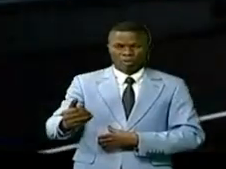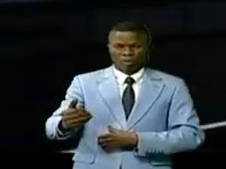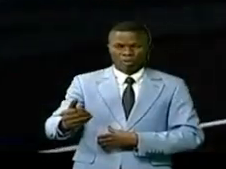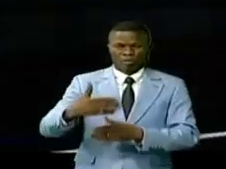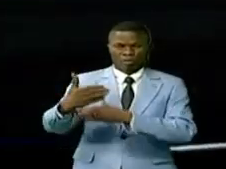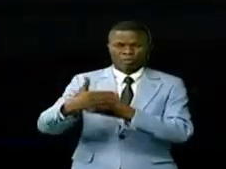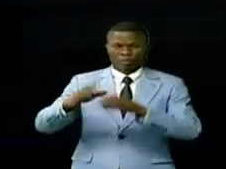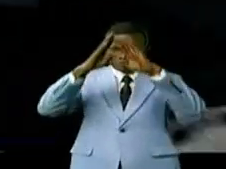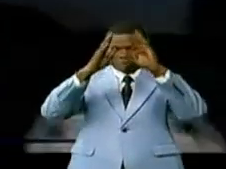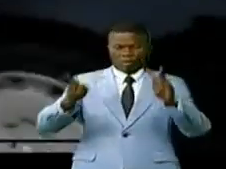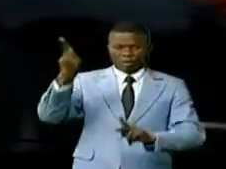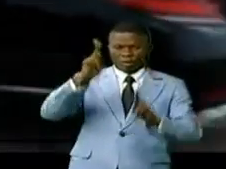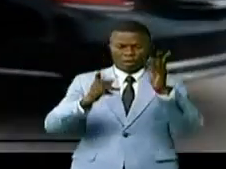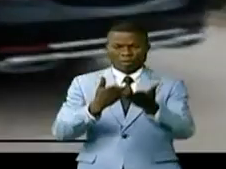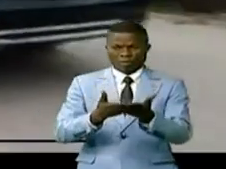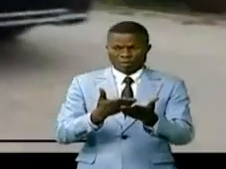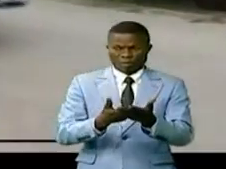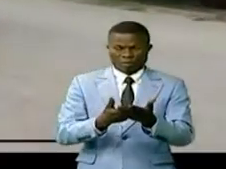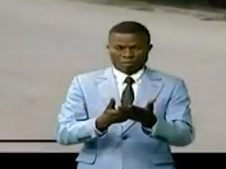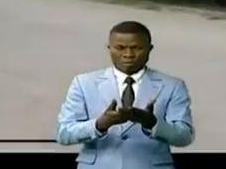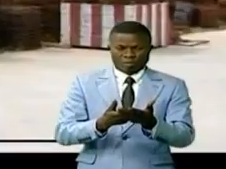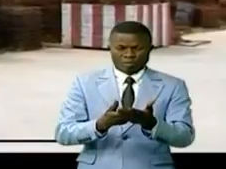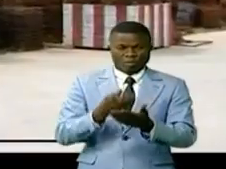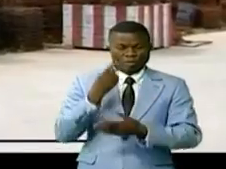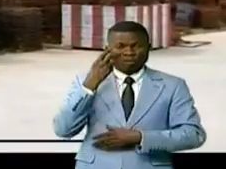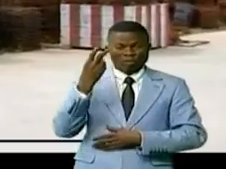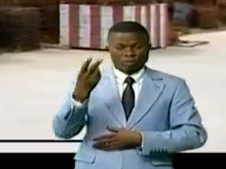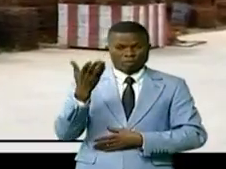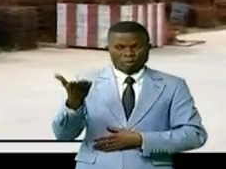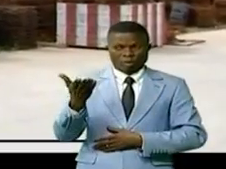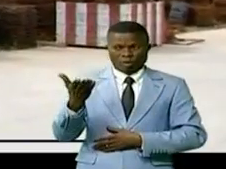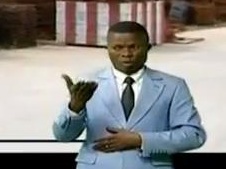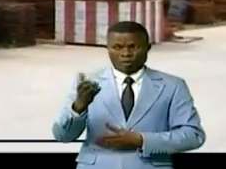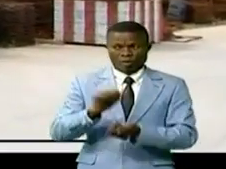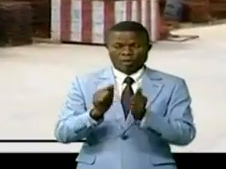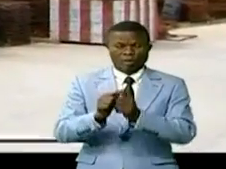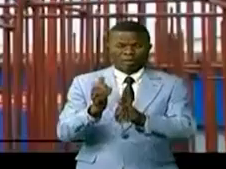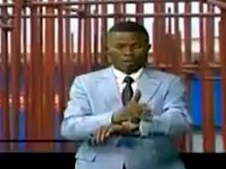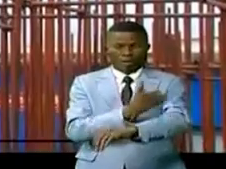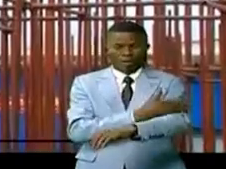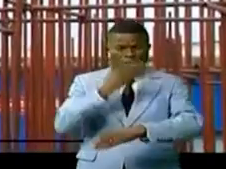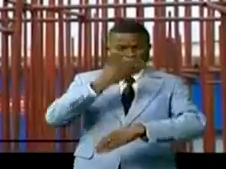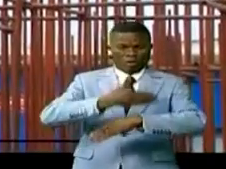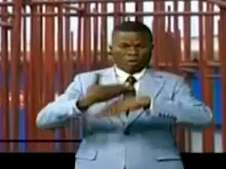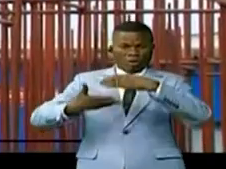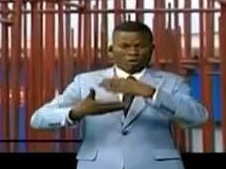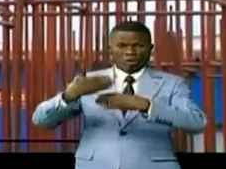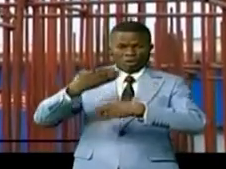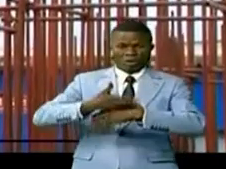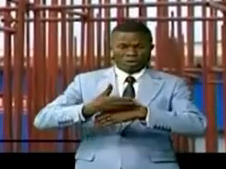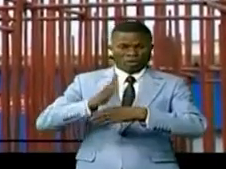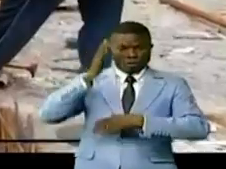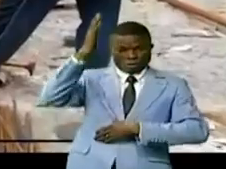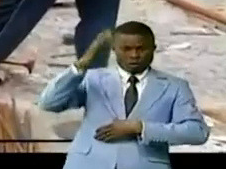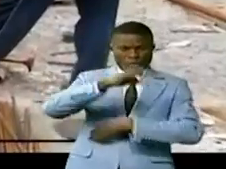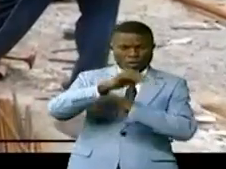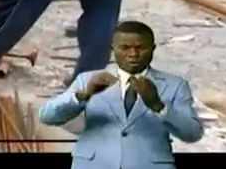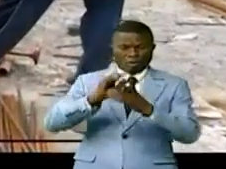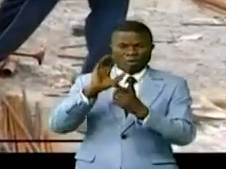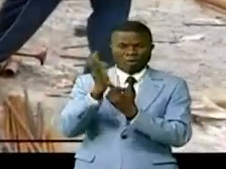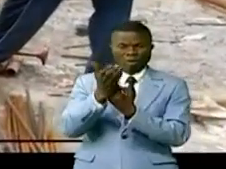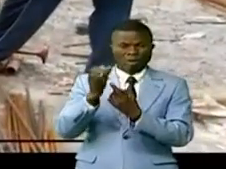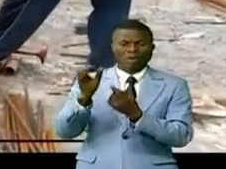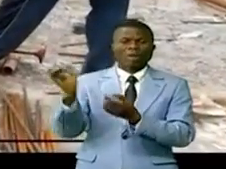du Palais du Peuple. Attiré de regard par la ferraille qui prend de la hauteur au chantier de construction du futur centre culturel et